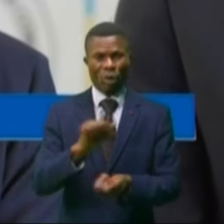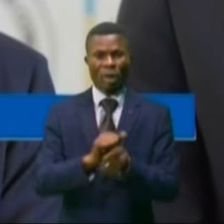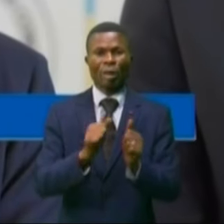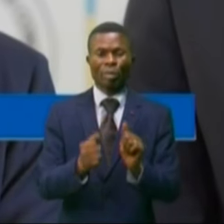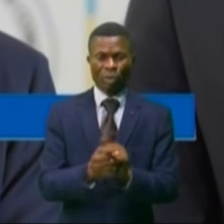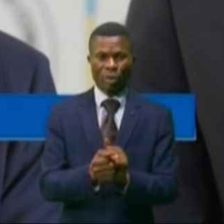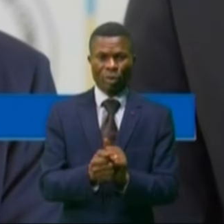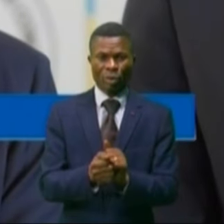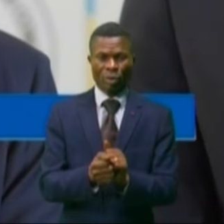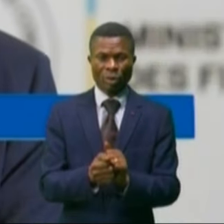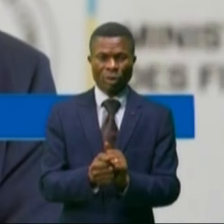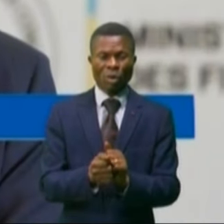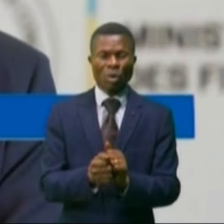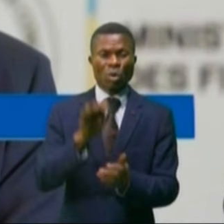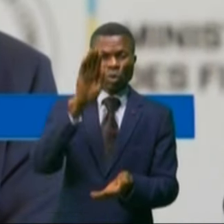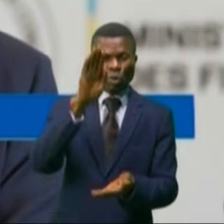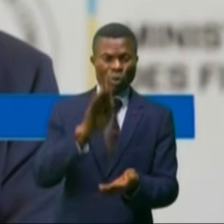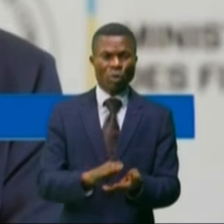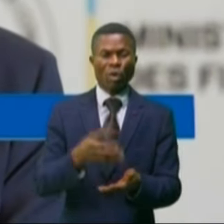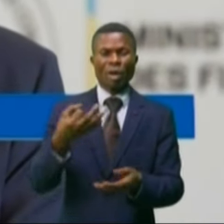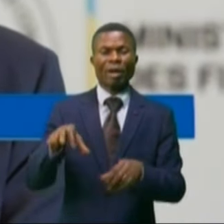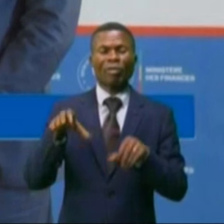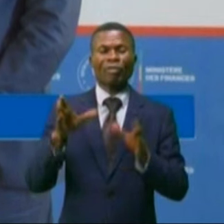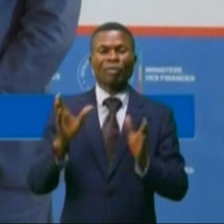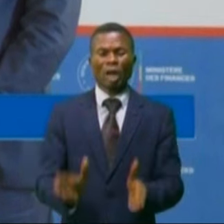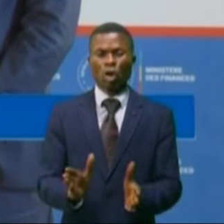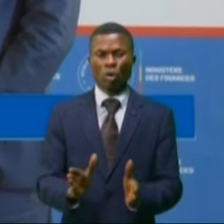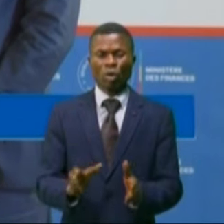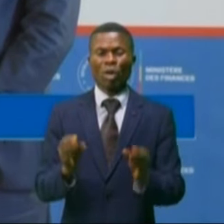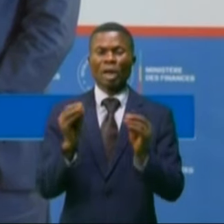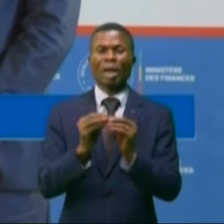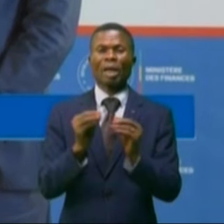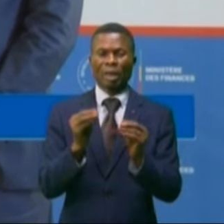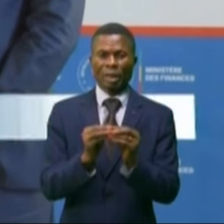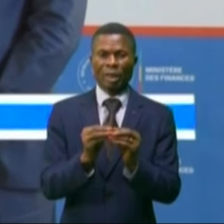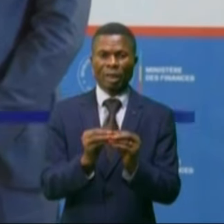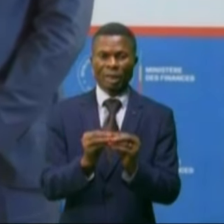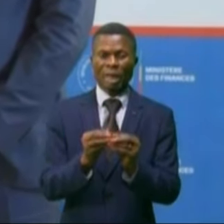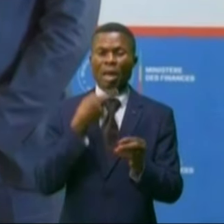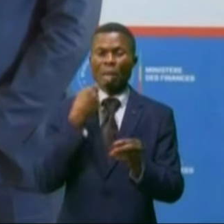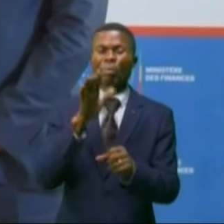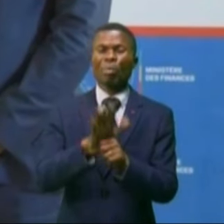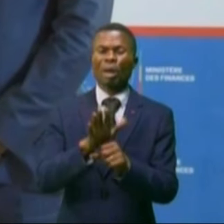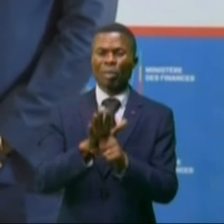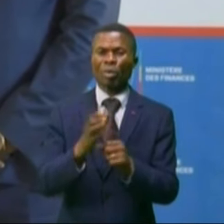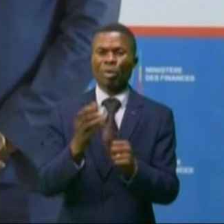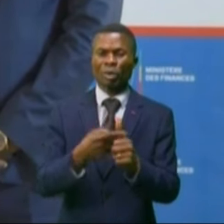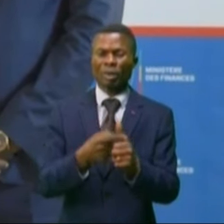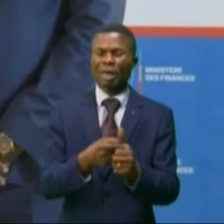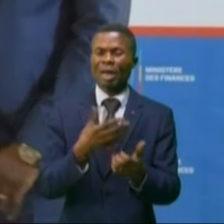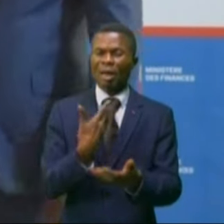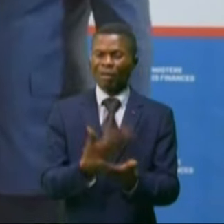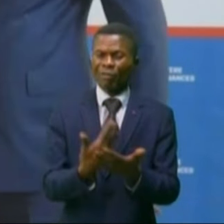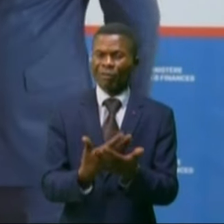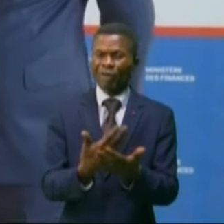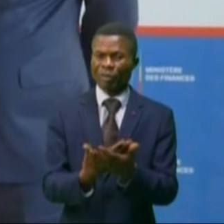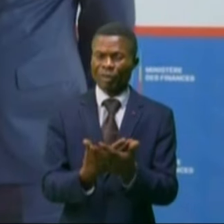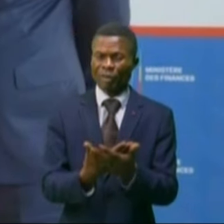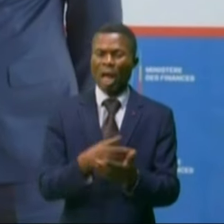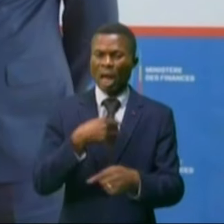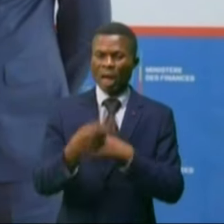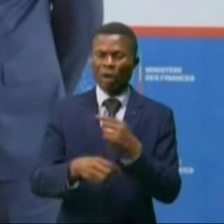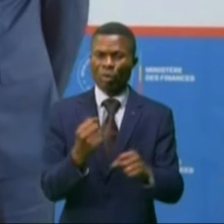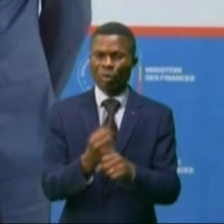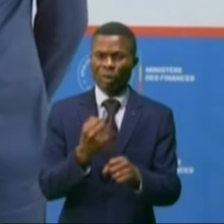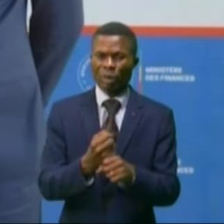de l'inflation. La réunion a martelé sur l'urgence à mettre en œuvre un pacte